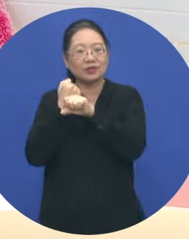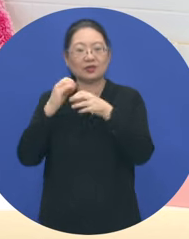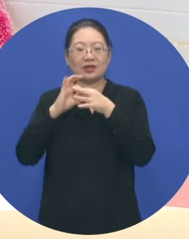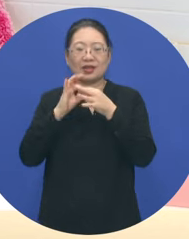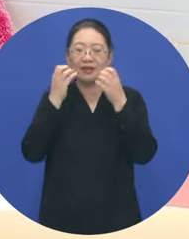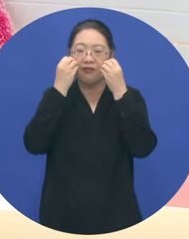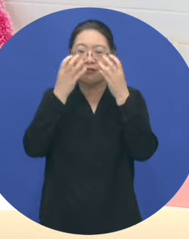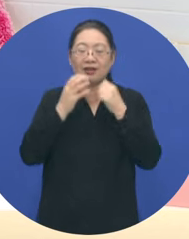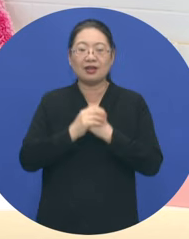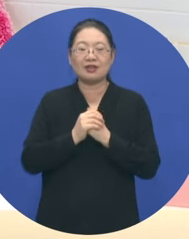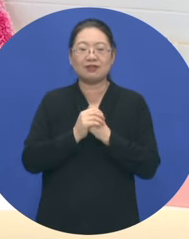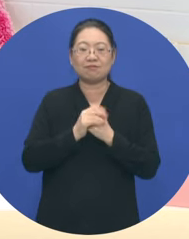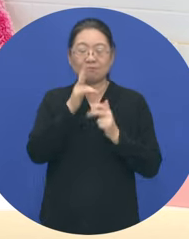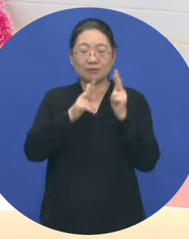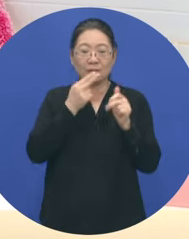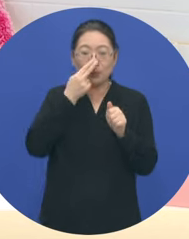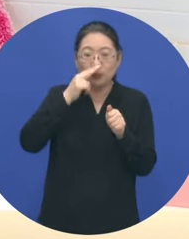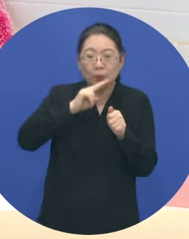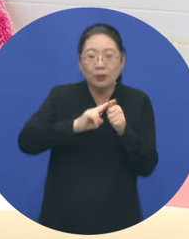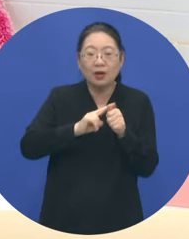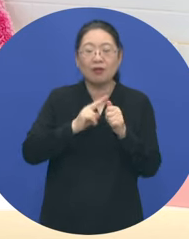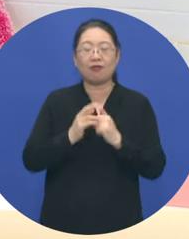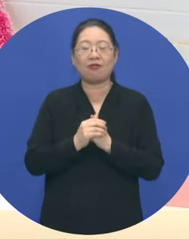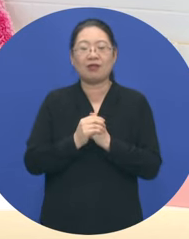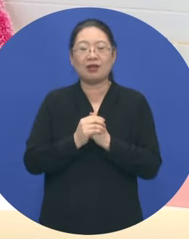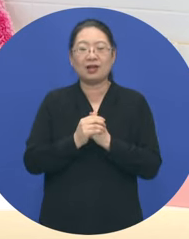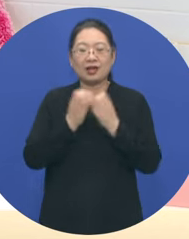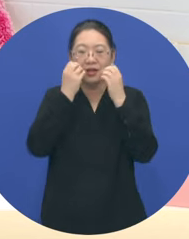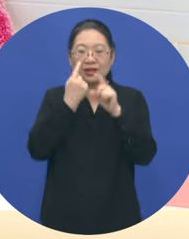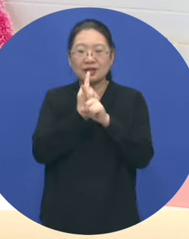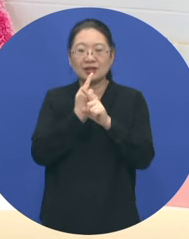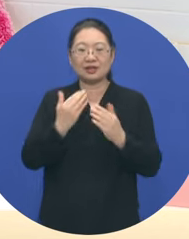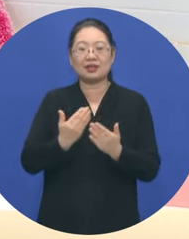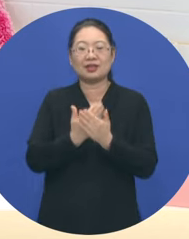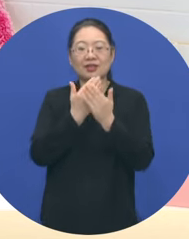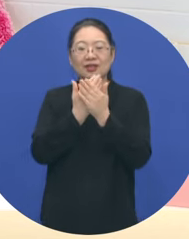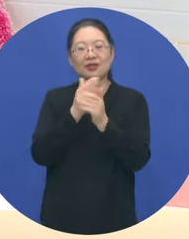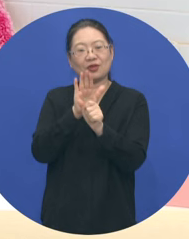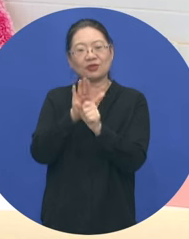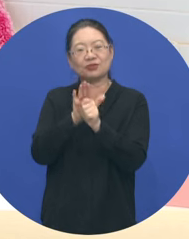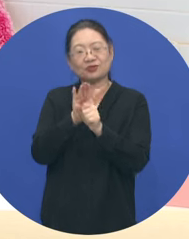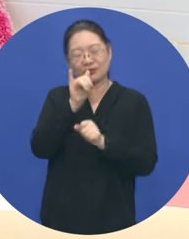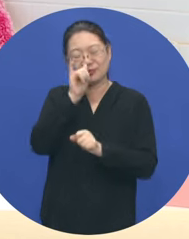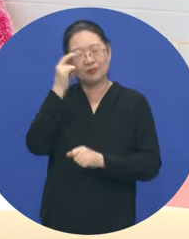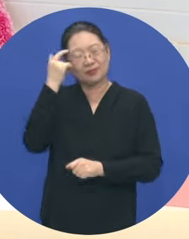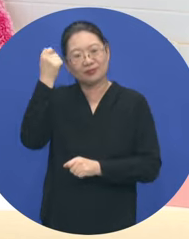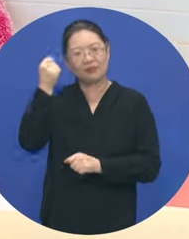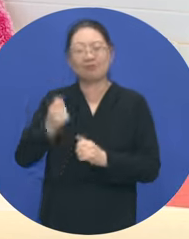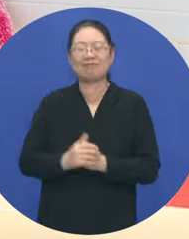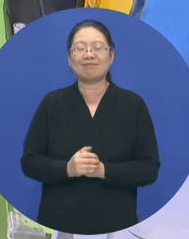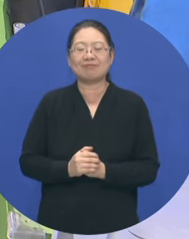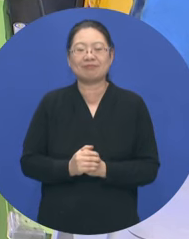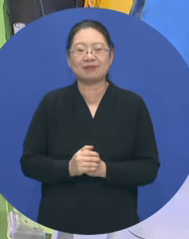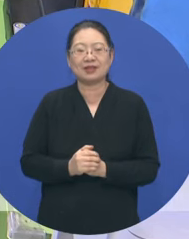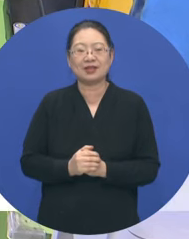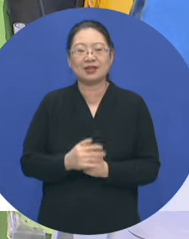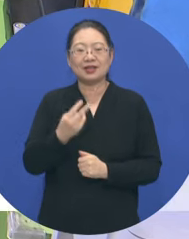개발함으로써 새로운 산업에 도전하고 혁신 성장에 도움이 될 수 있다고